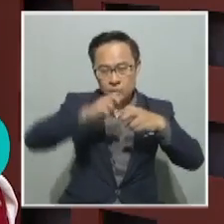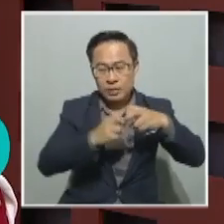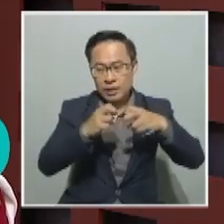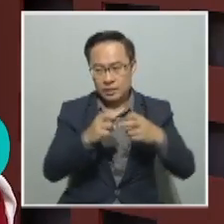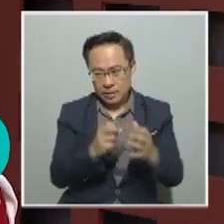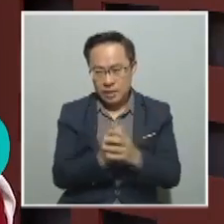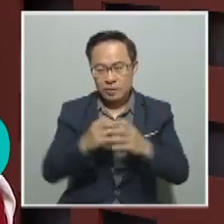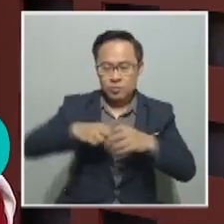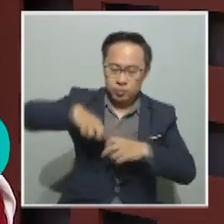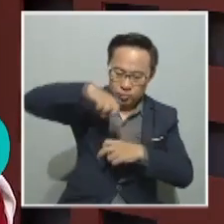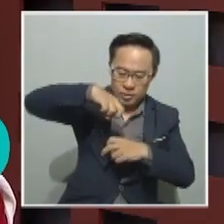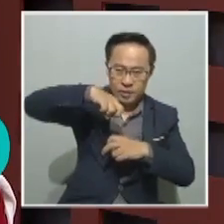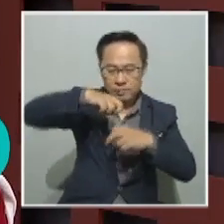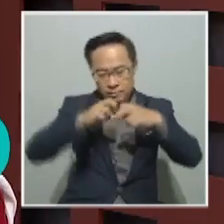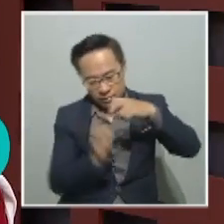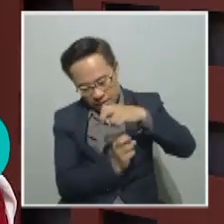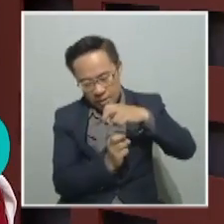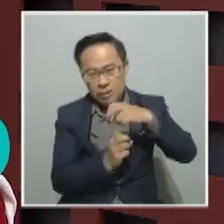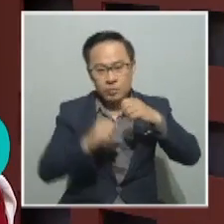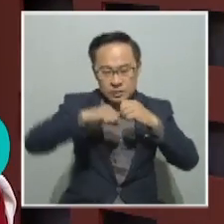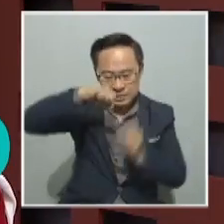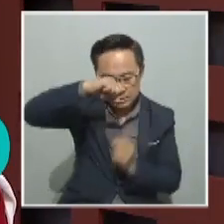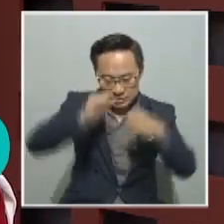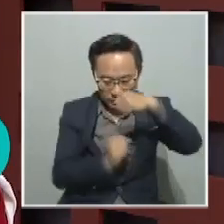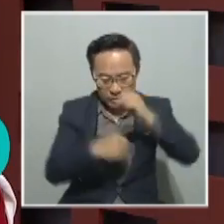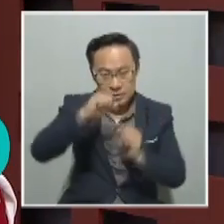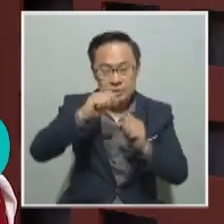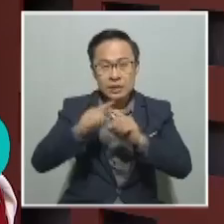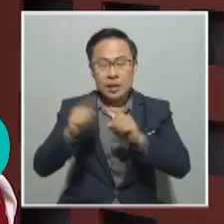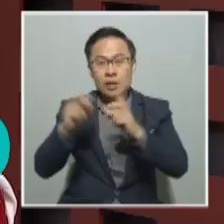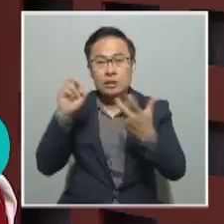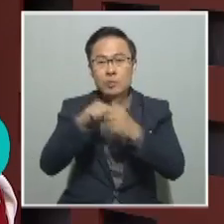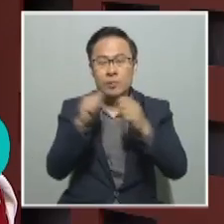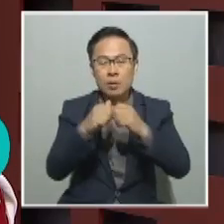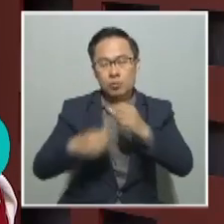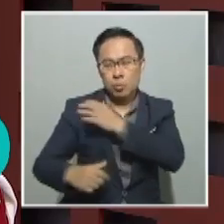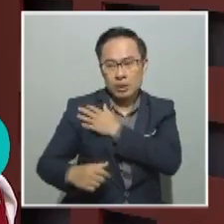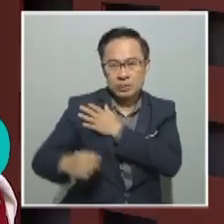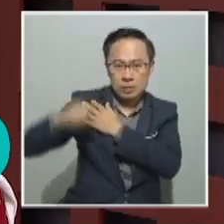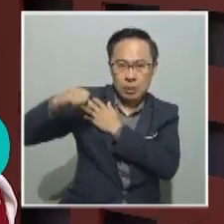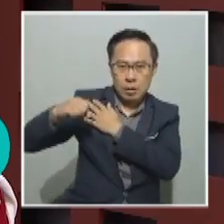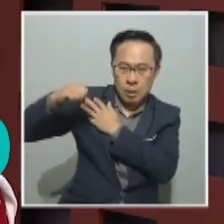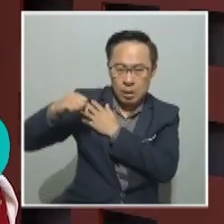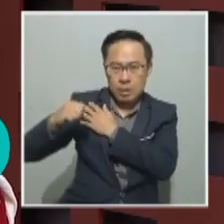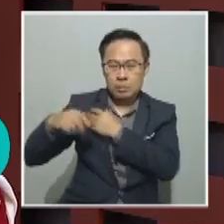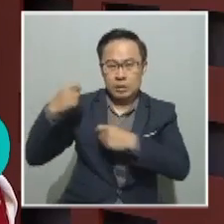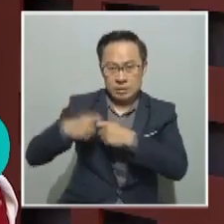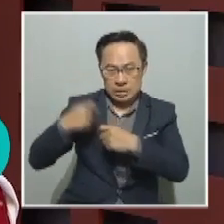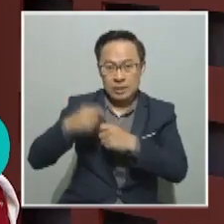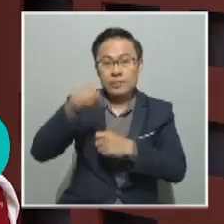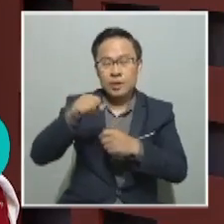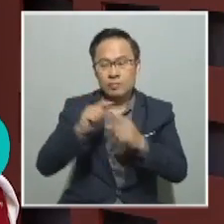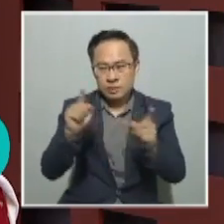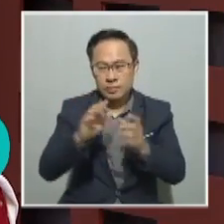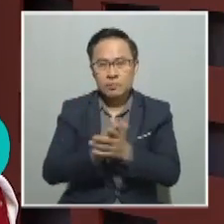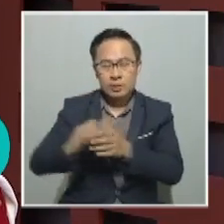างก็ต้องมีความหย่ อ นเพราะฉะนั้นถ้าเกิดว่ามีการไหลติดส่วนใหญ่อ่ะเขาจะไม่ได้ติดทุกองศานะฮะเ